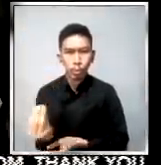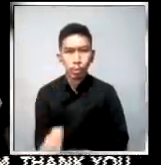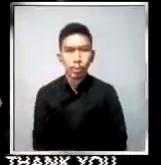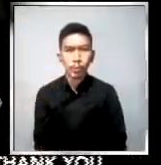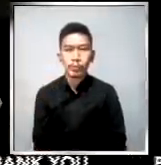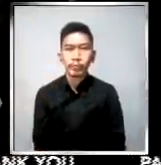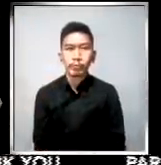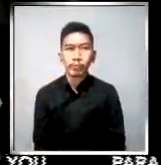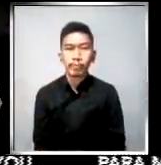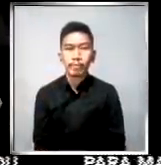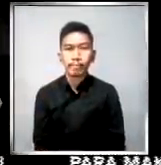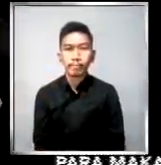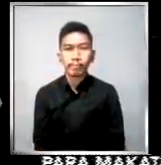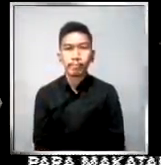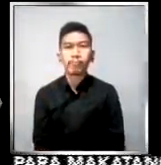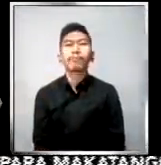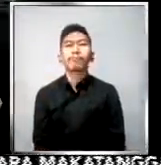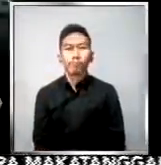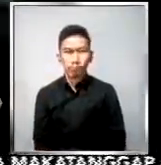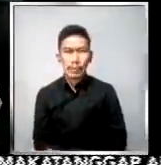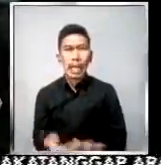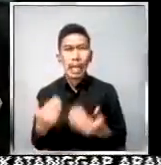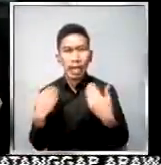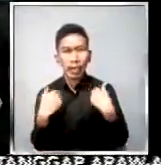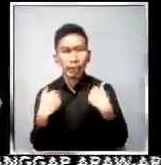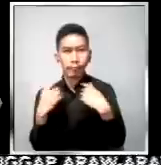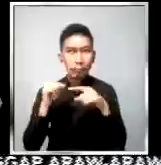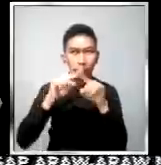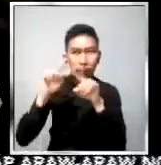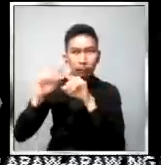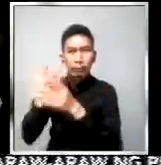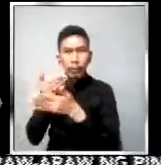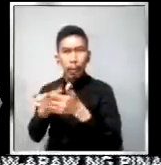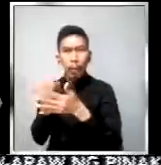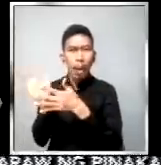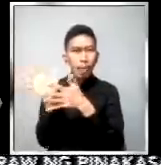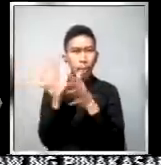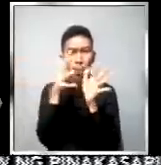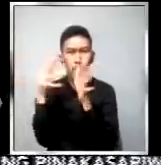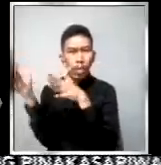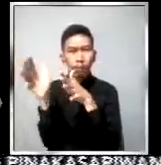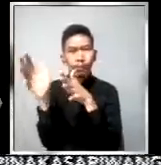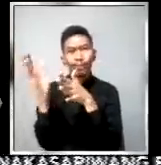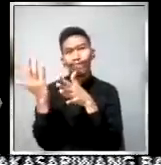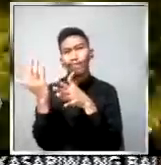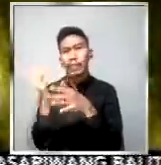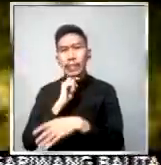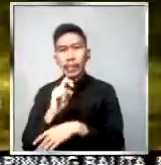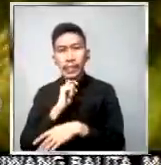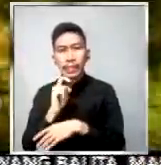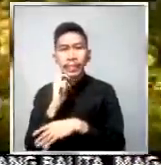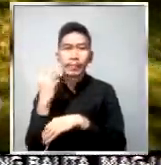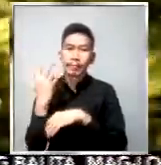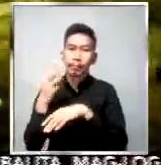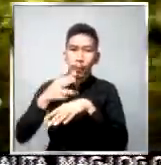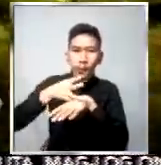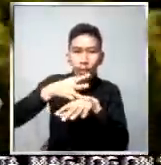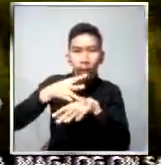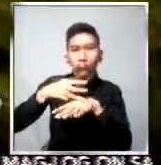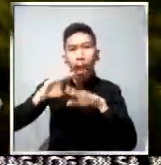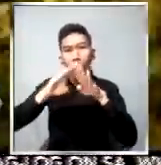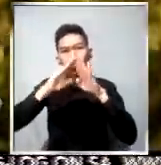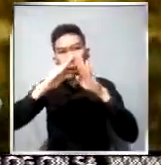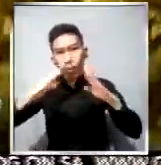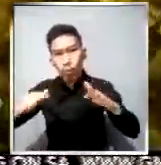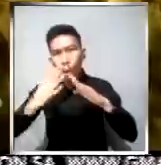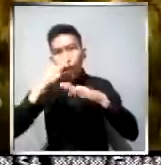Sari-saring debris na ang tinangay ng hangin. May nilipad na yero, kahoy at maging maliit na kubo. Nagbagsakan rin ang mga puno.